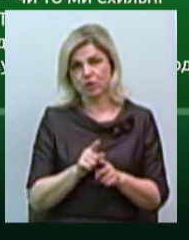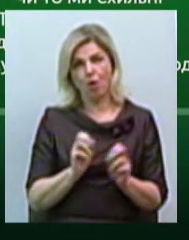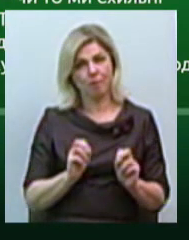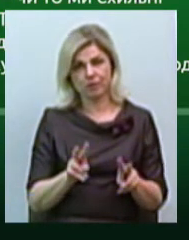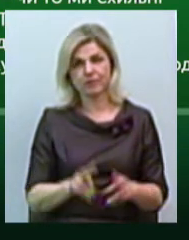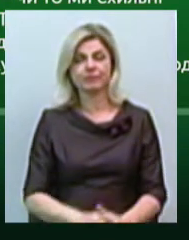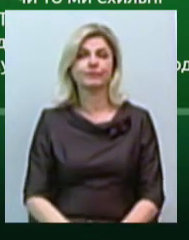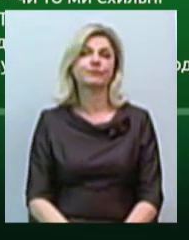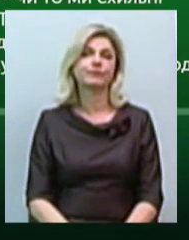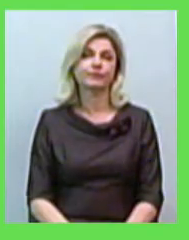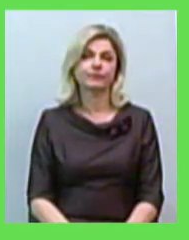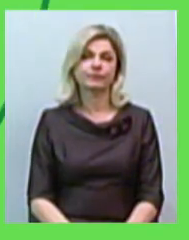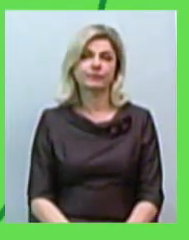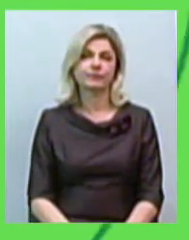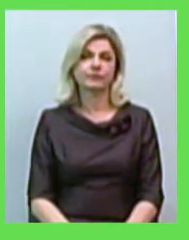небезпечно.